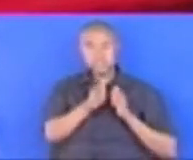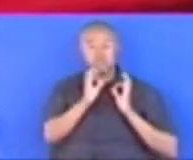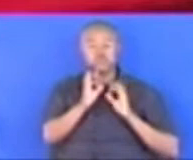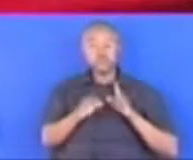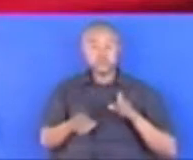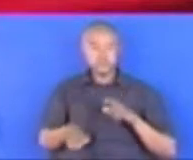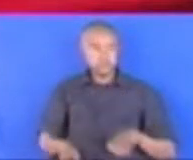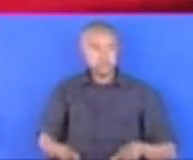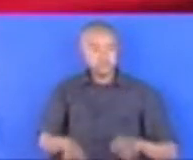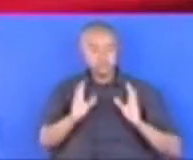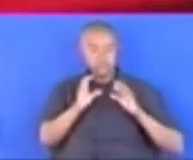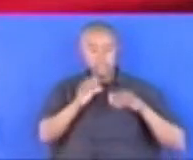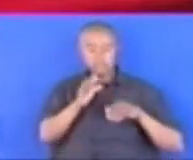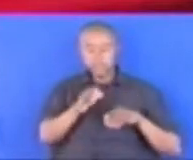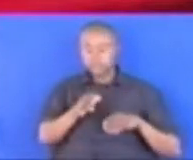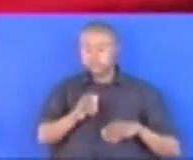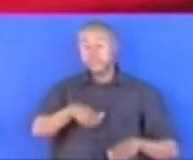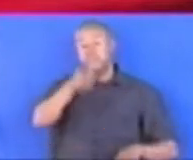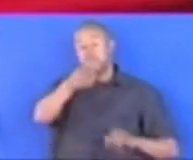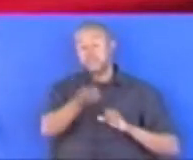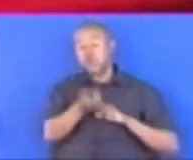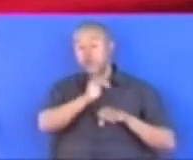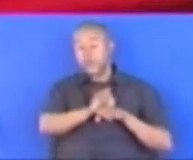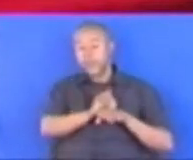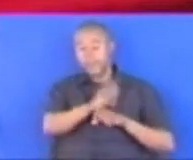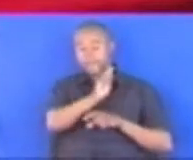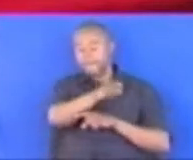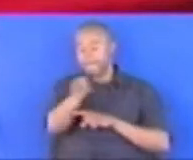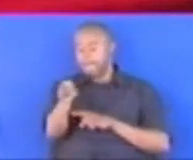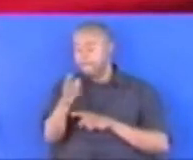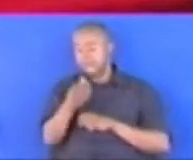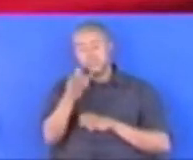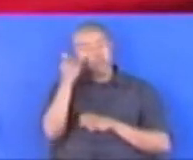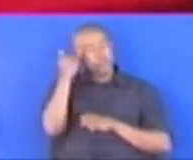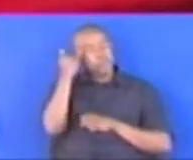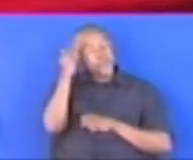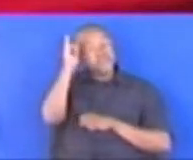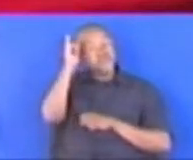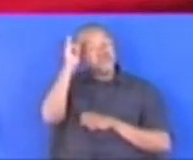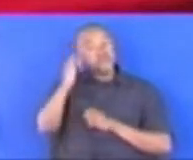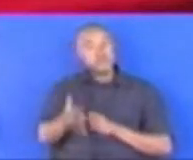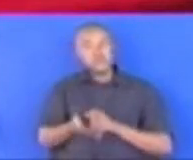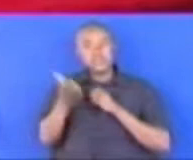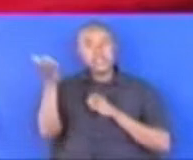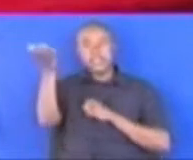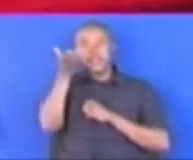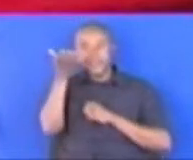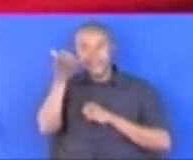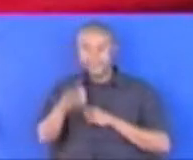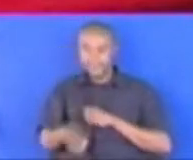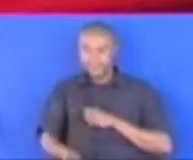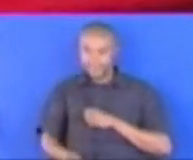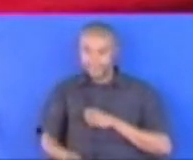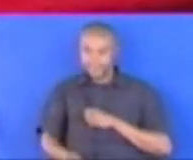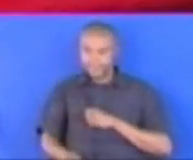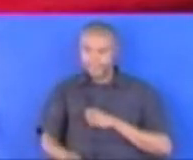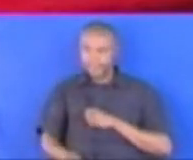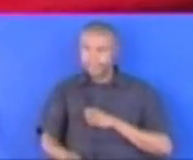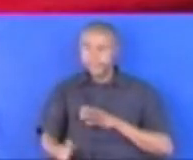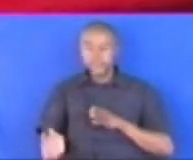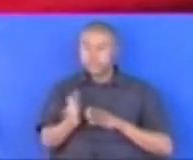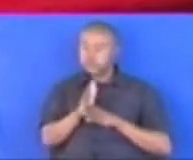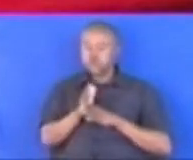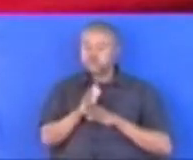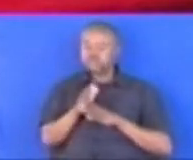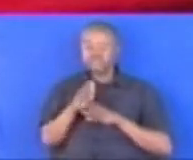kabisa. Kamati inapongeza wataalamu hawa kuwa wabunifu na kusaidia jamii yetu. Mheshimiwa Naibu Spika, ili kuepuka uwepo